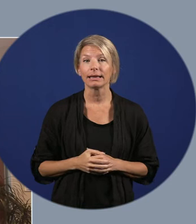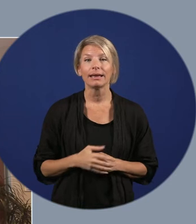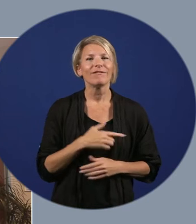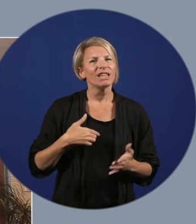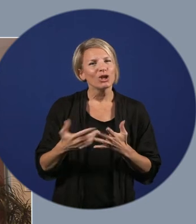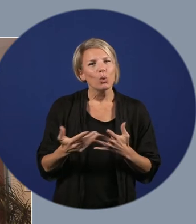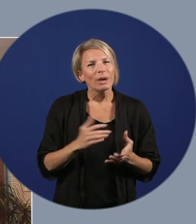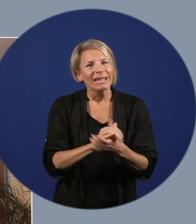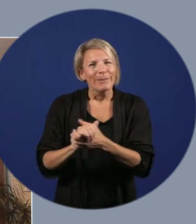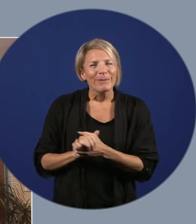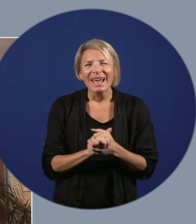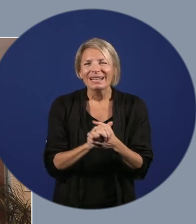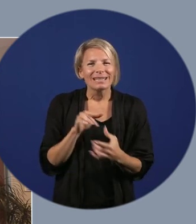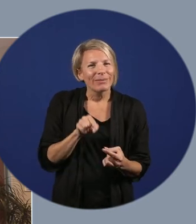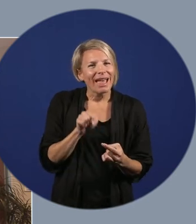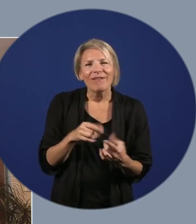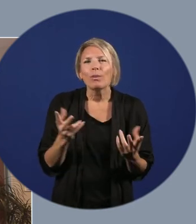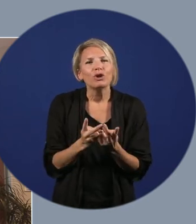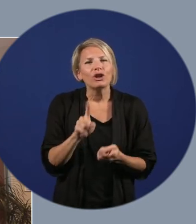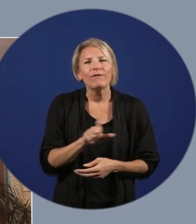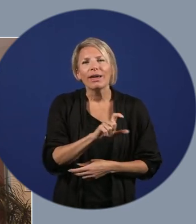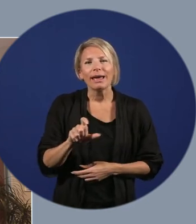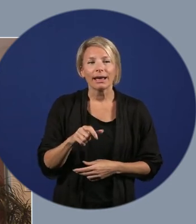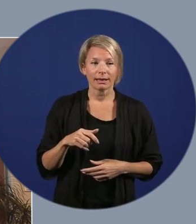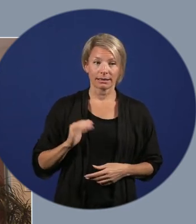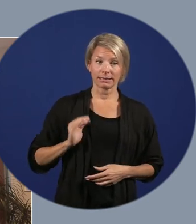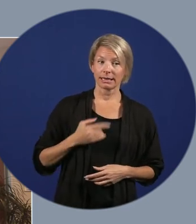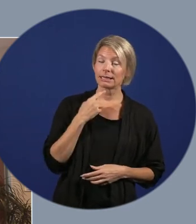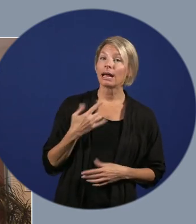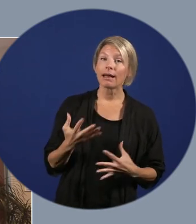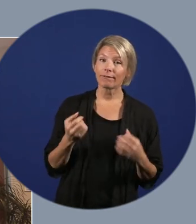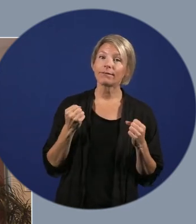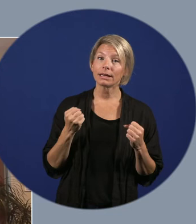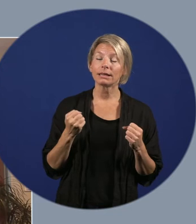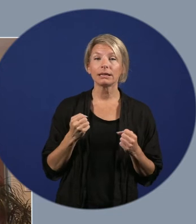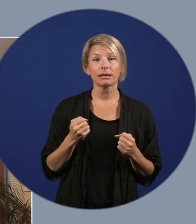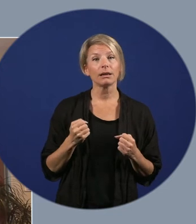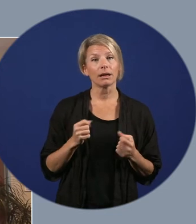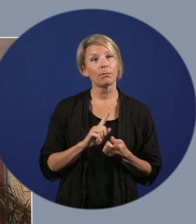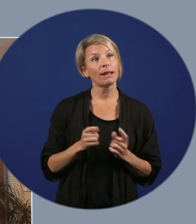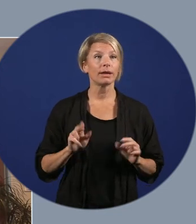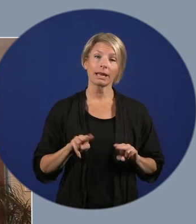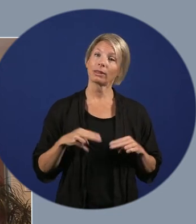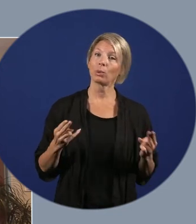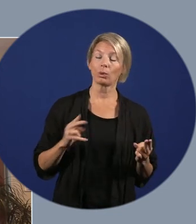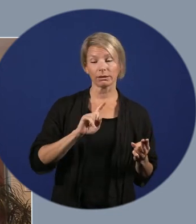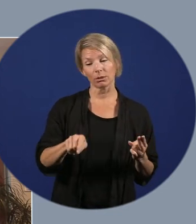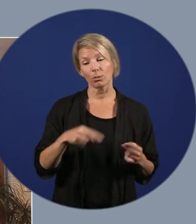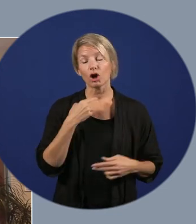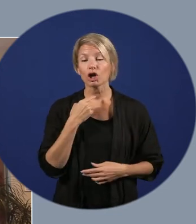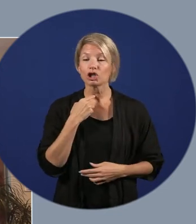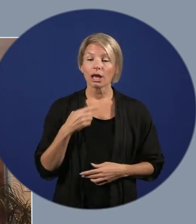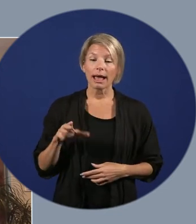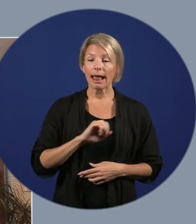det här gemensamt, vad betyder det? Det var väldigt viktigt faktiskt, för det blev väldigt naturligt att man gick och röstade. Mm. Det var självklart att alla gick ner och röstade på